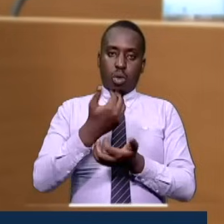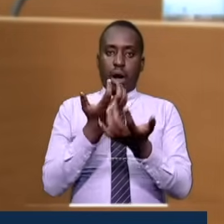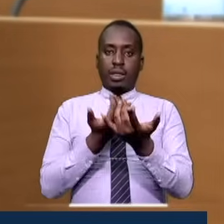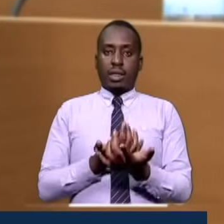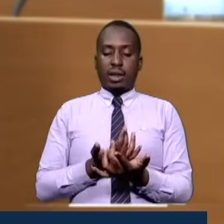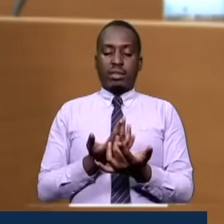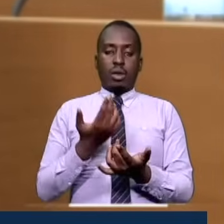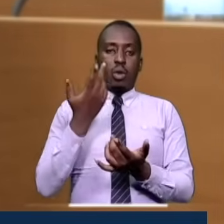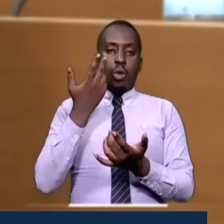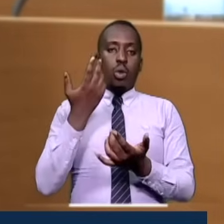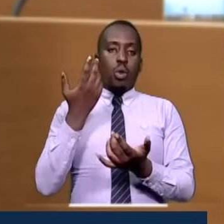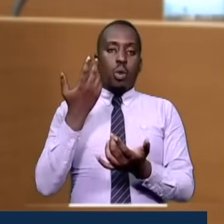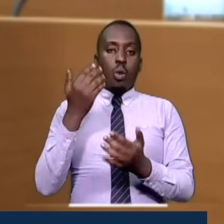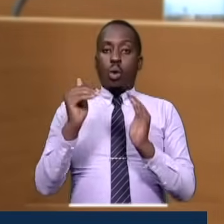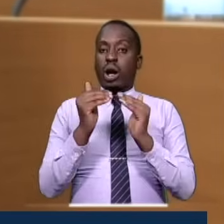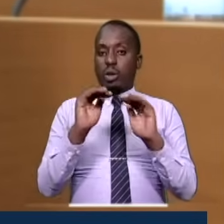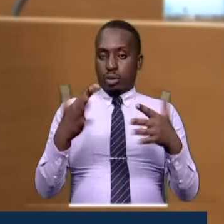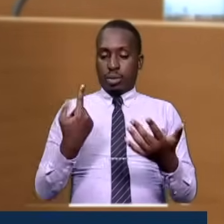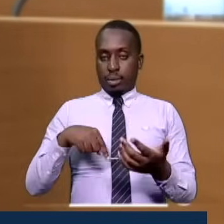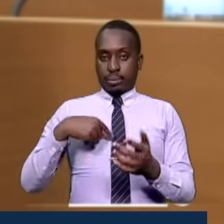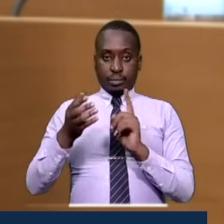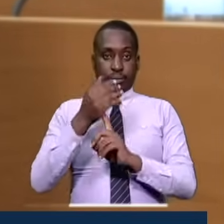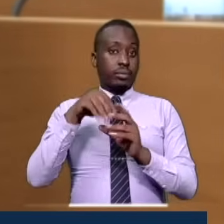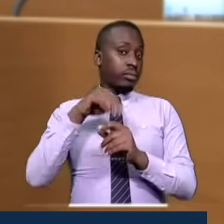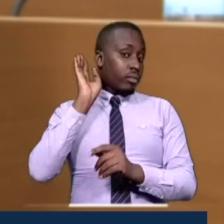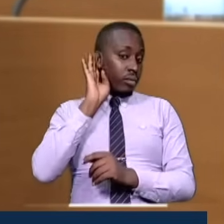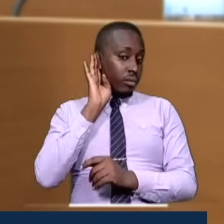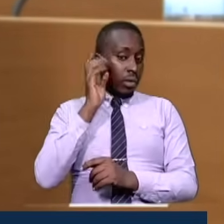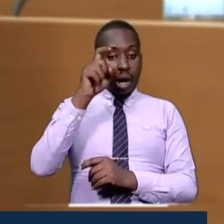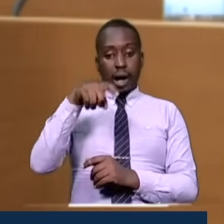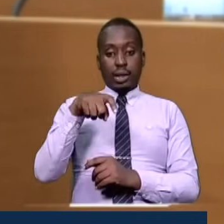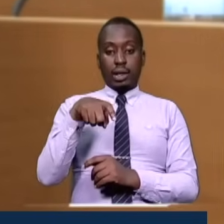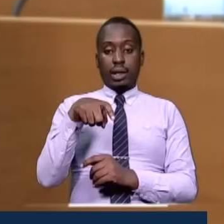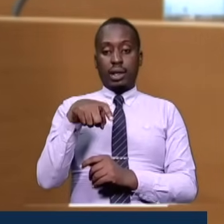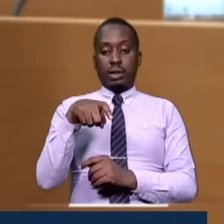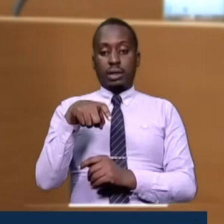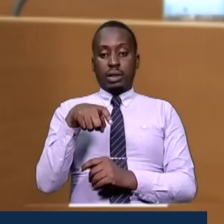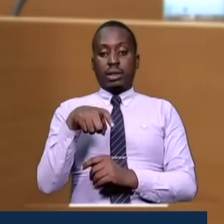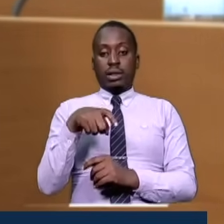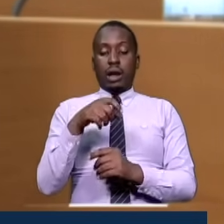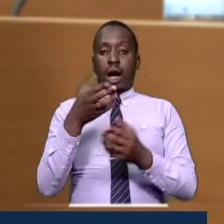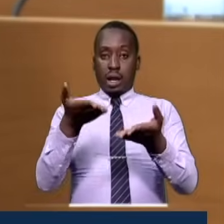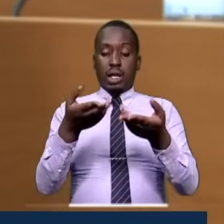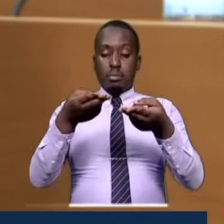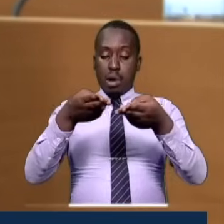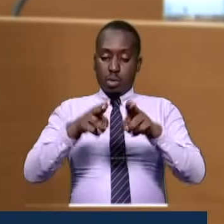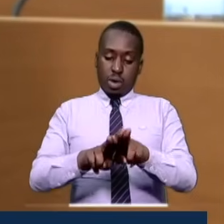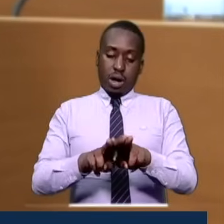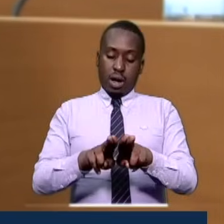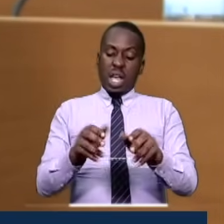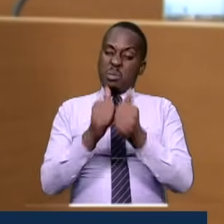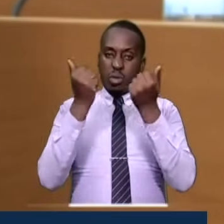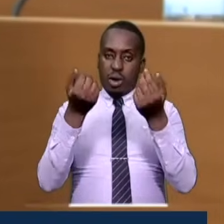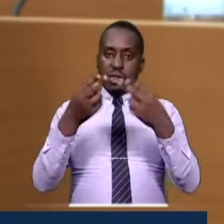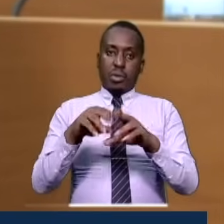uko wangana. Kandi tunabona no mu makuru yuko hakiri impanuka cyane cyane zituruka mu birombe.